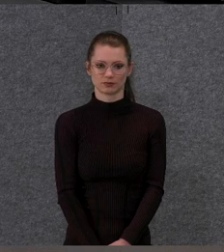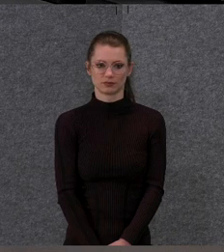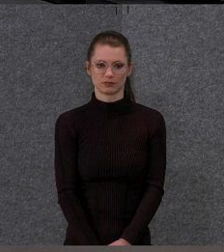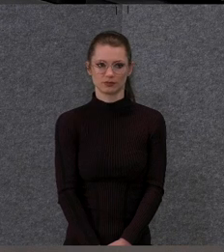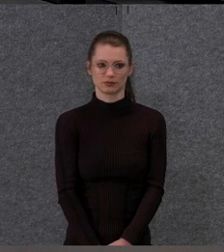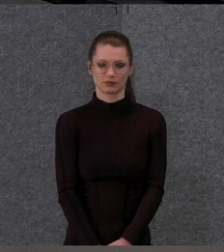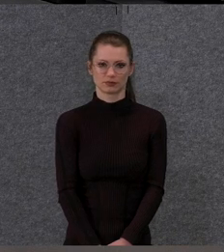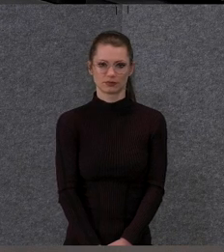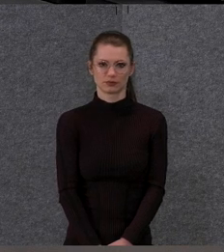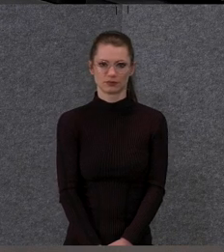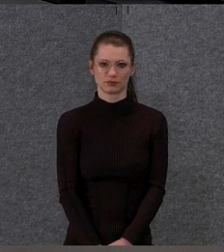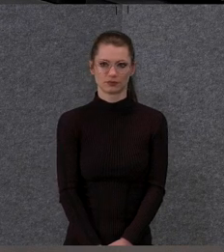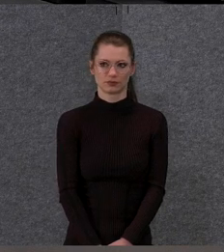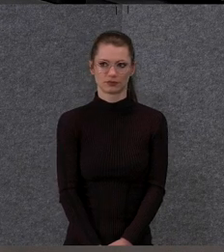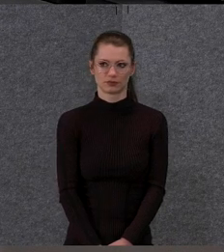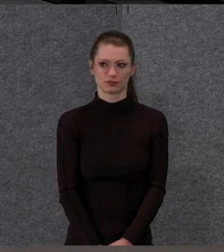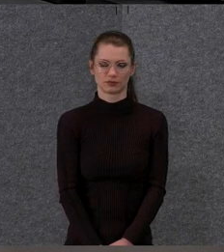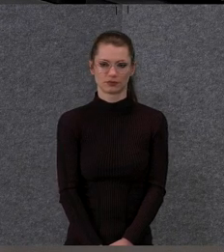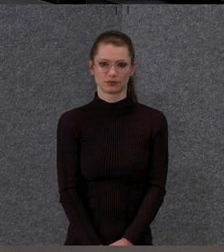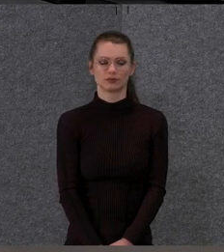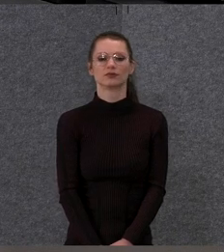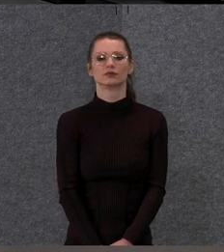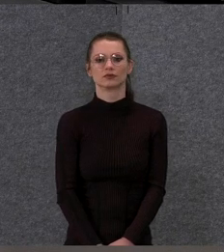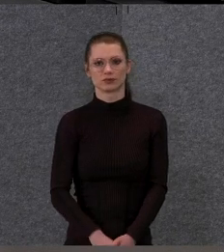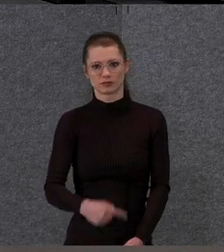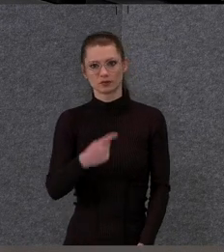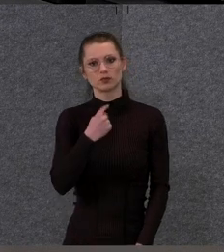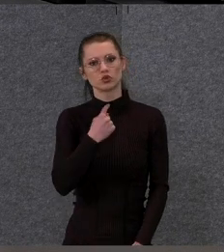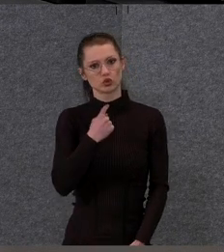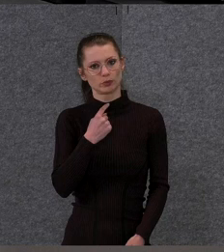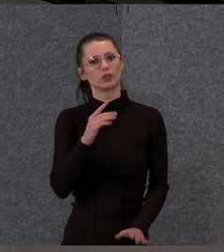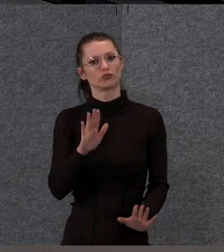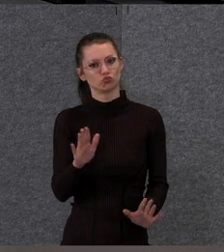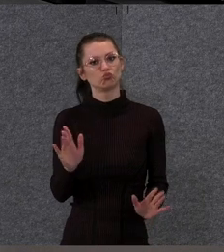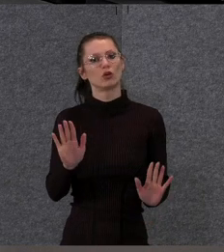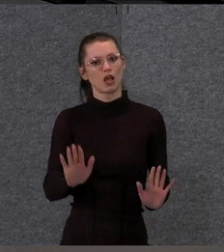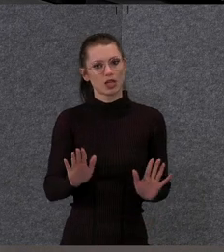Die Stimmen, die trudeln hier ein.